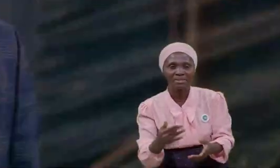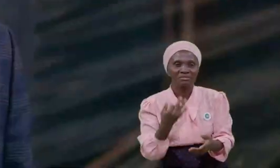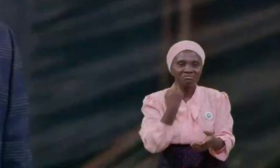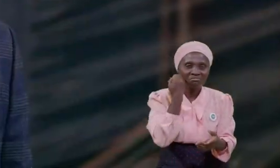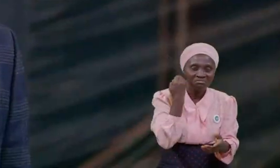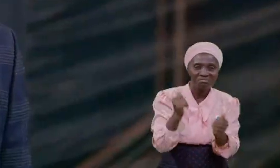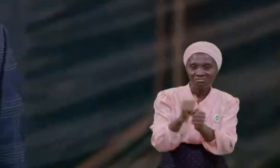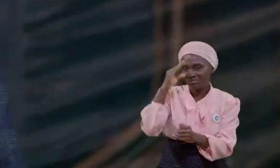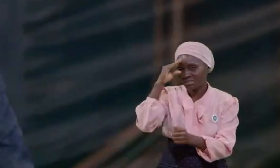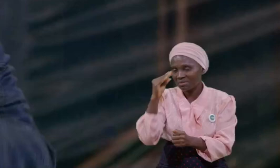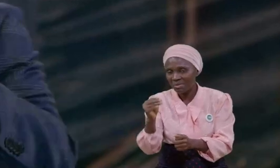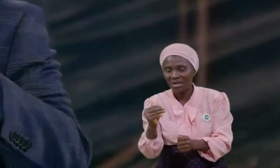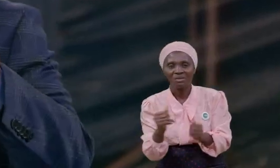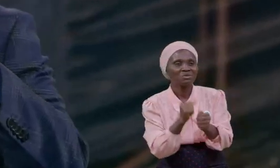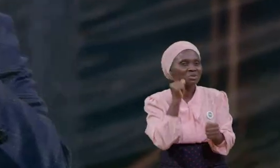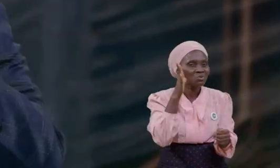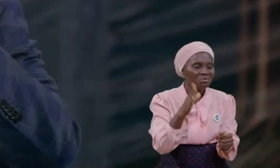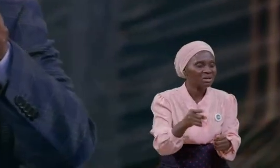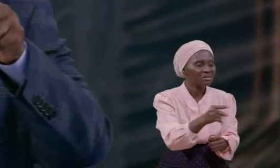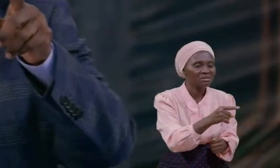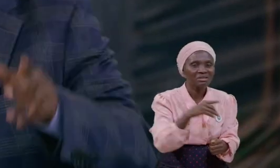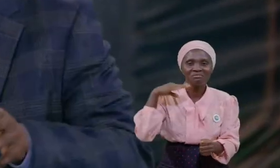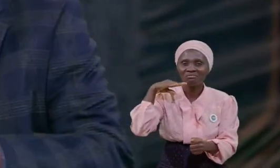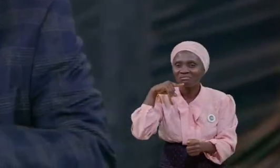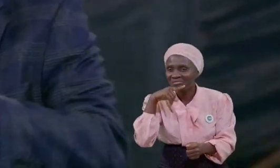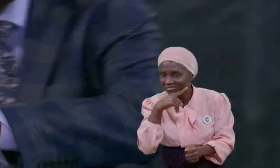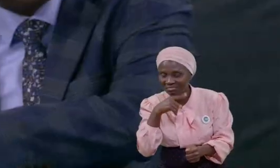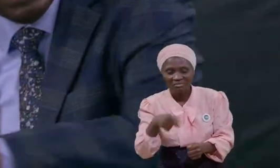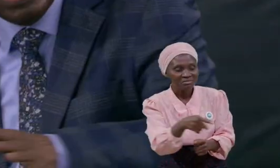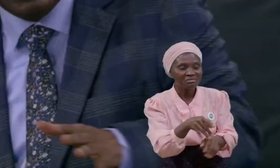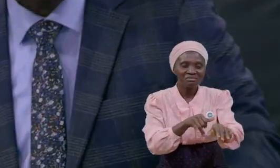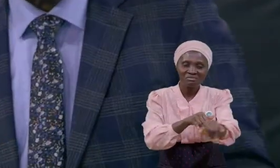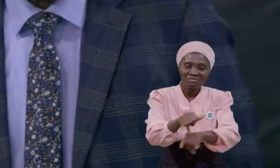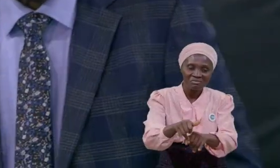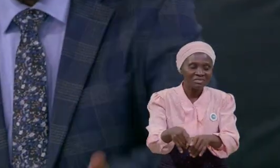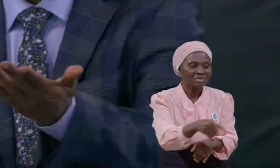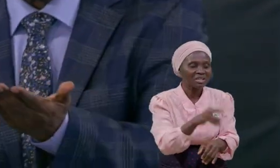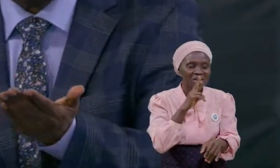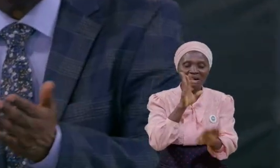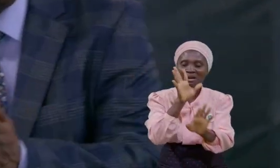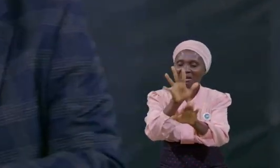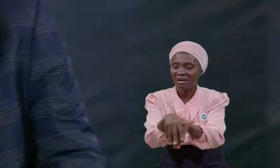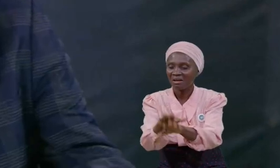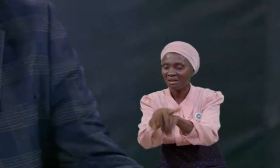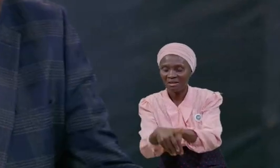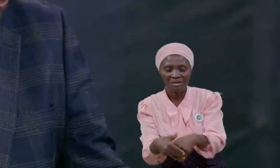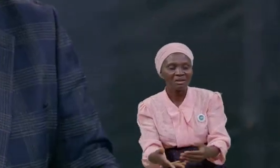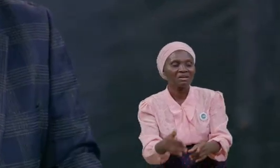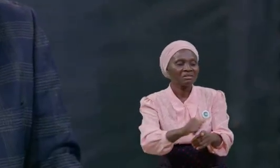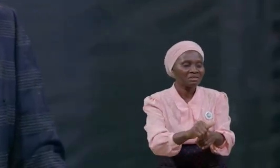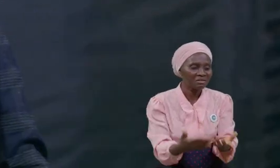Ils mentent, ils trompent, ils sont hypocrites, comme ils le faisaient